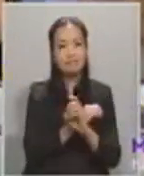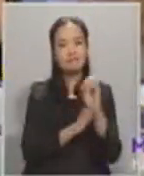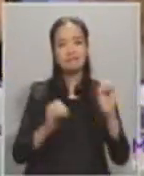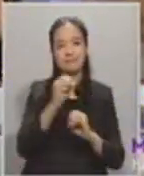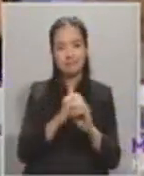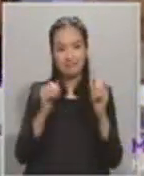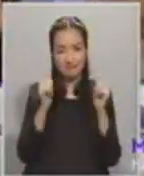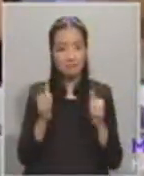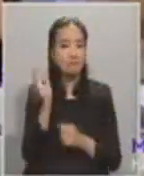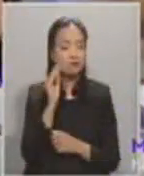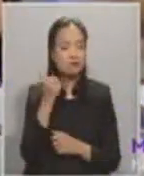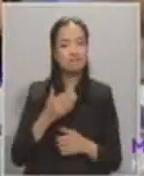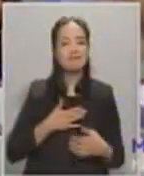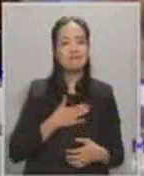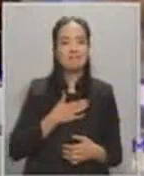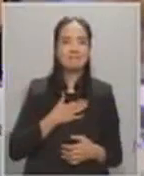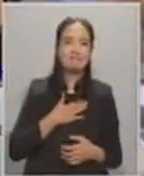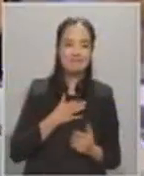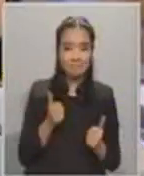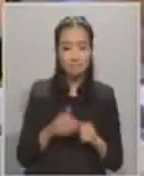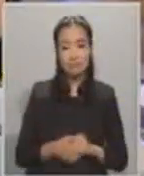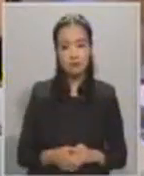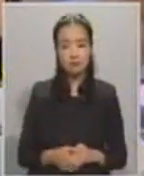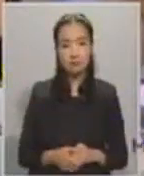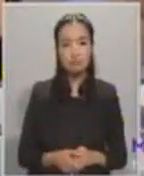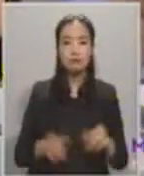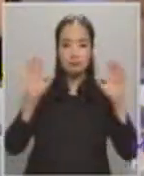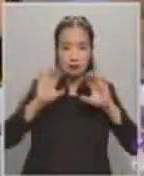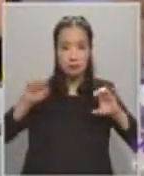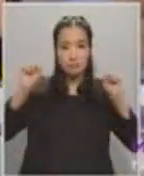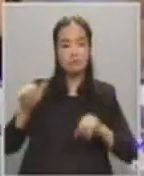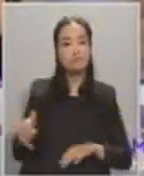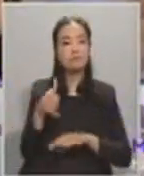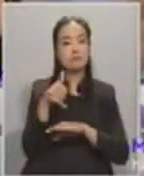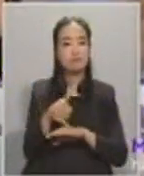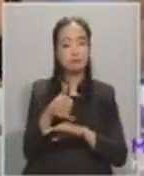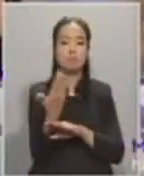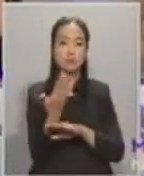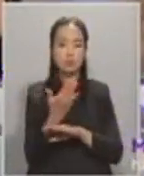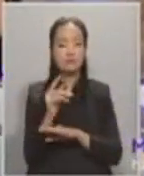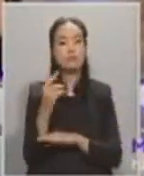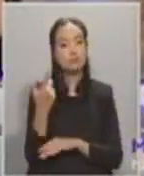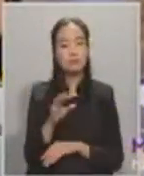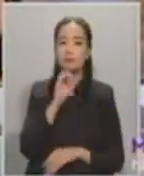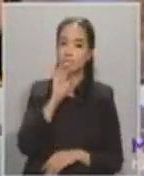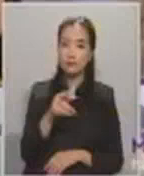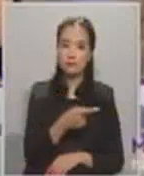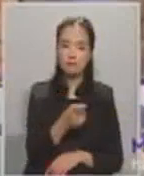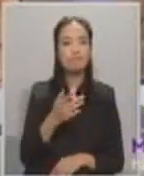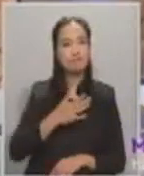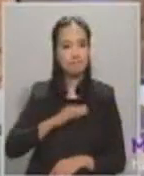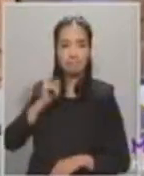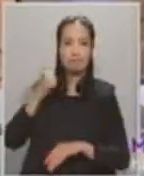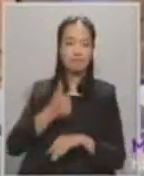โล่งใจนะคะ นะฮะแล้วก็ล่าสุดทางประธานาธิบดีเออร์โดอานได้ปรากฏตัวทางโทรทัศน์อีกครั้งหนึ่งนะครับย้ำครับว่าเขายังเป็น